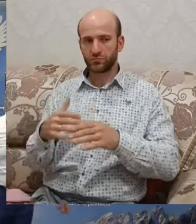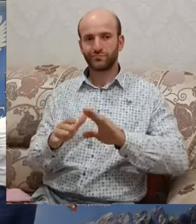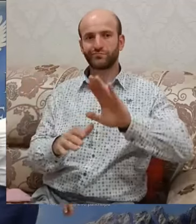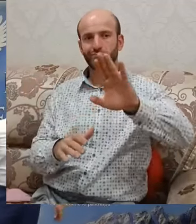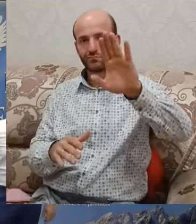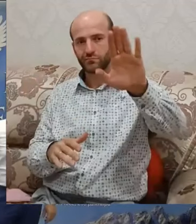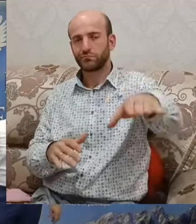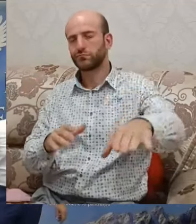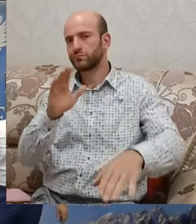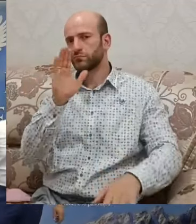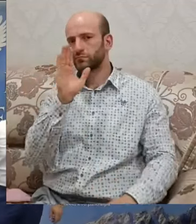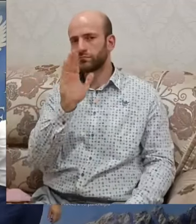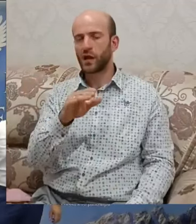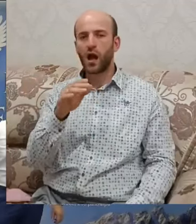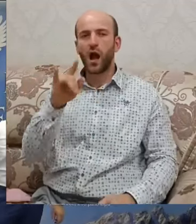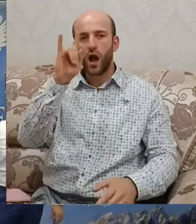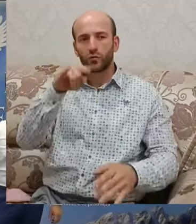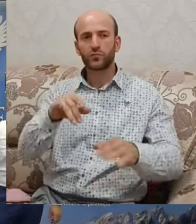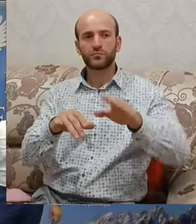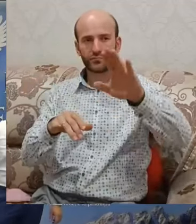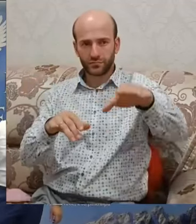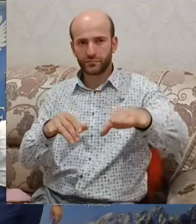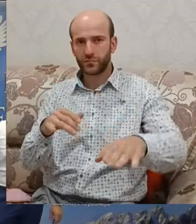ли мы благословлены?